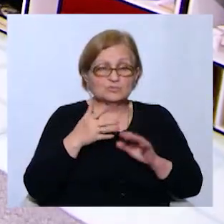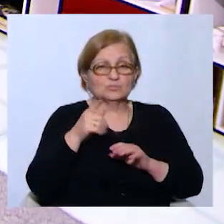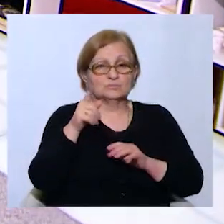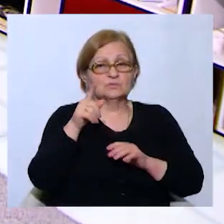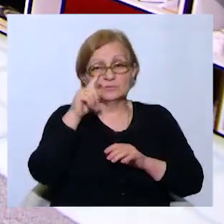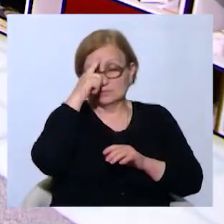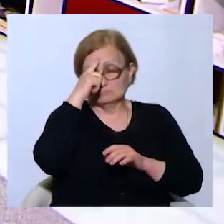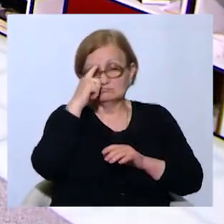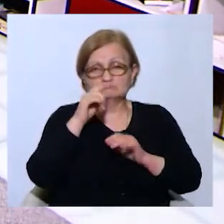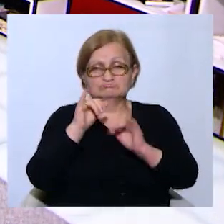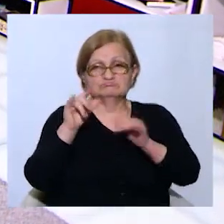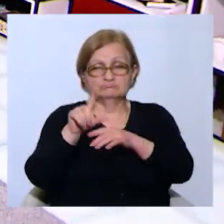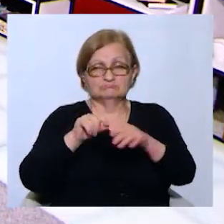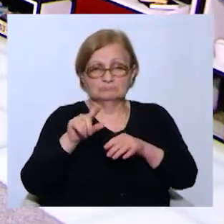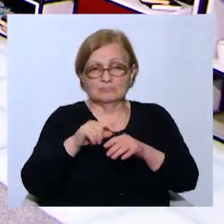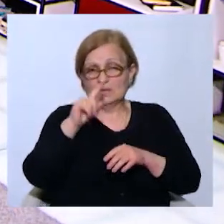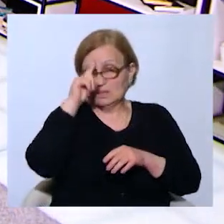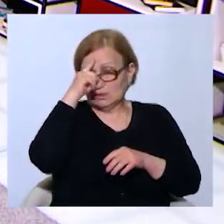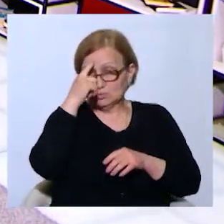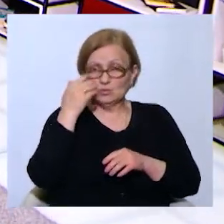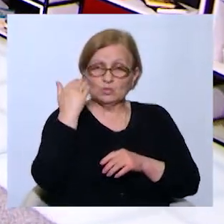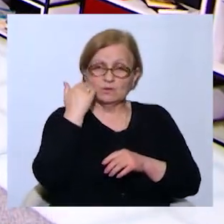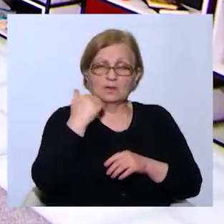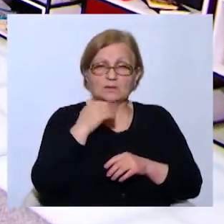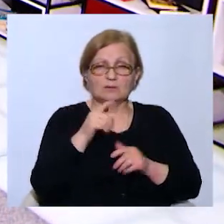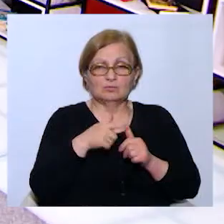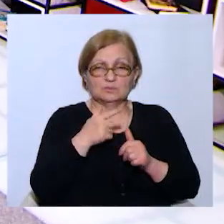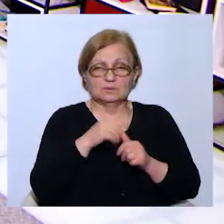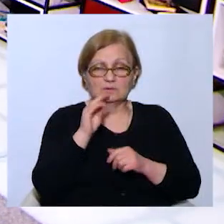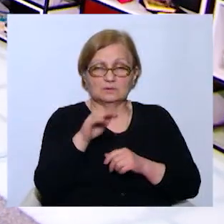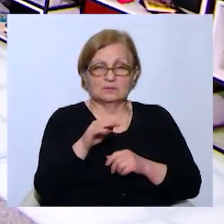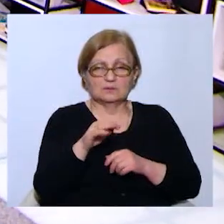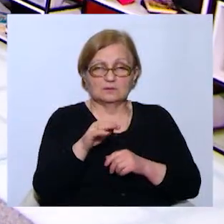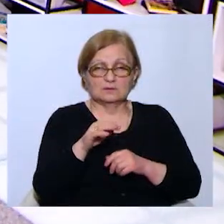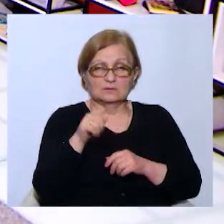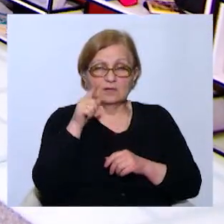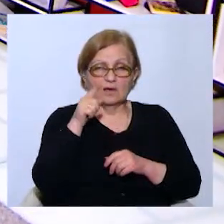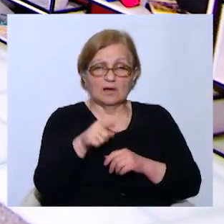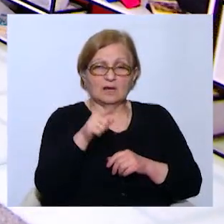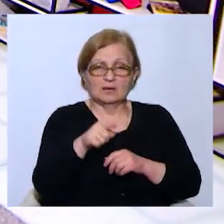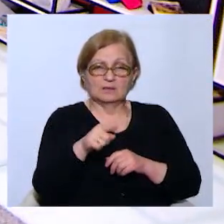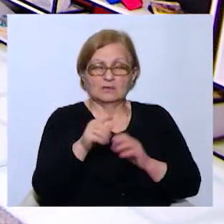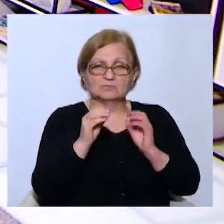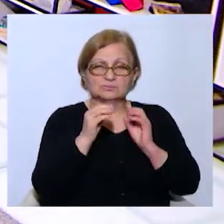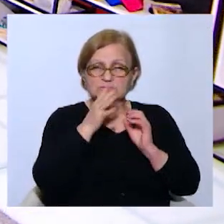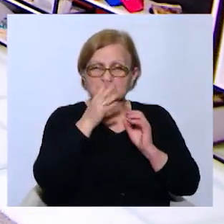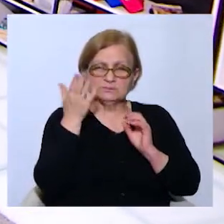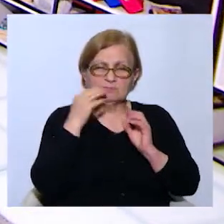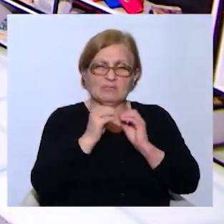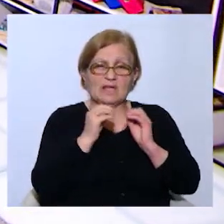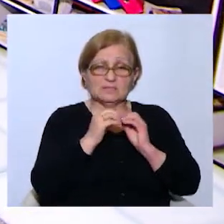იგი განვითარებული შესწავლა და ერქვა ინდურ-არაბული. ასევე 1000 წლის წინ, ეს რაღაც მე-10 საუკუნეში,